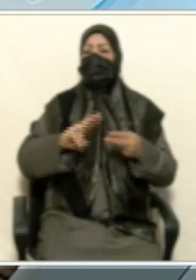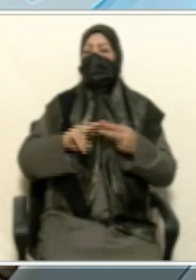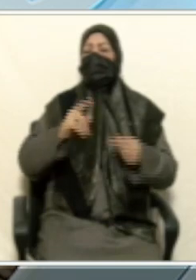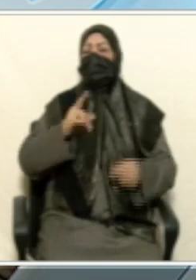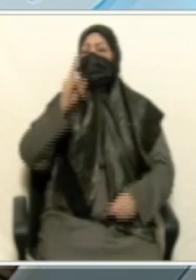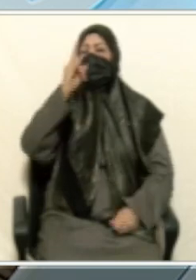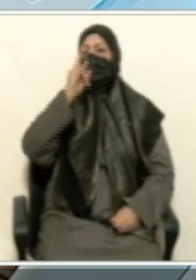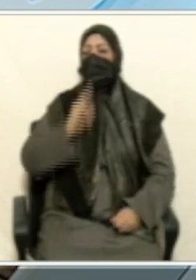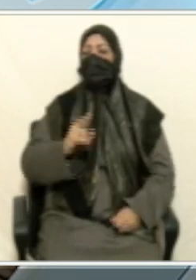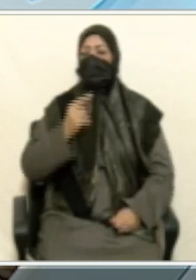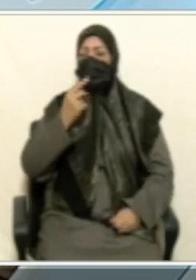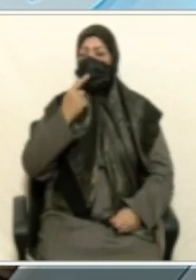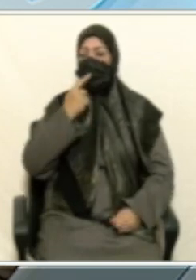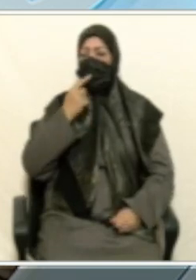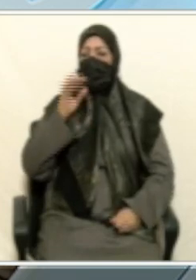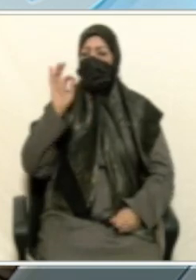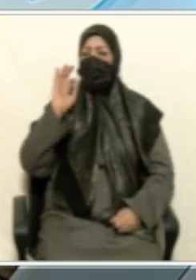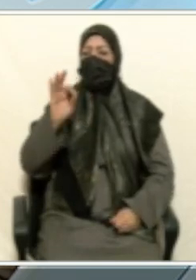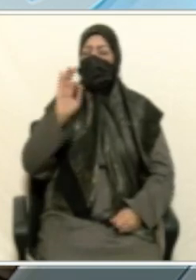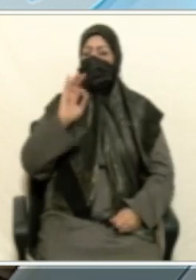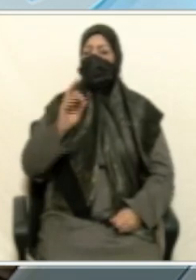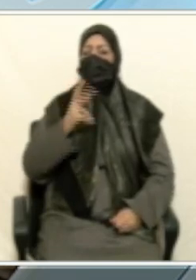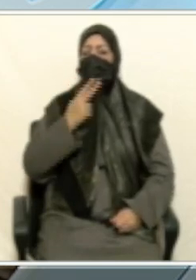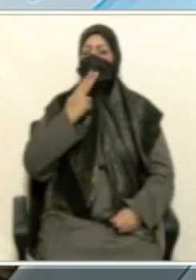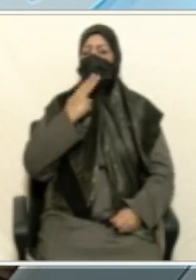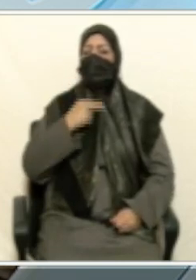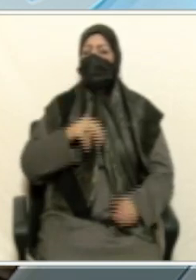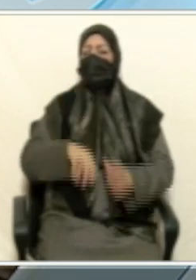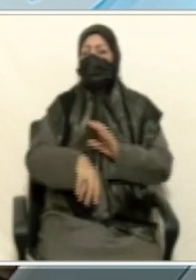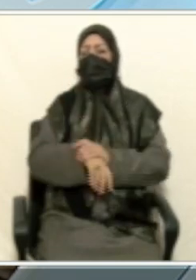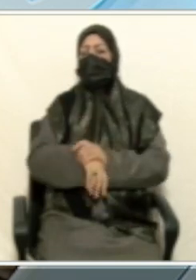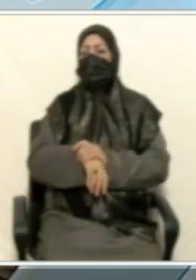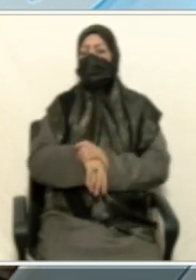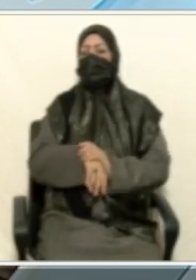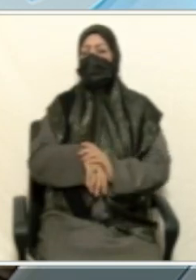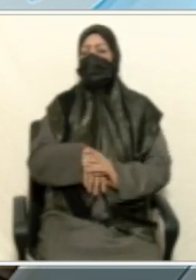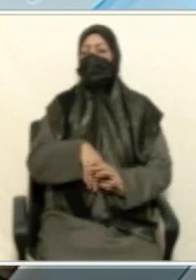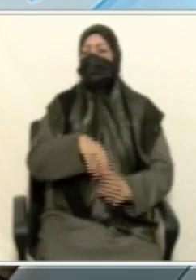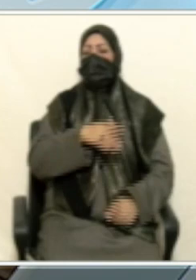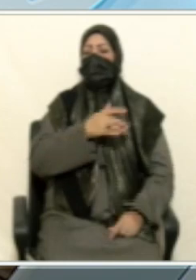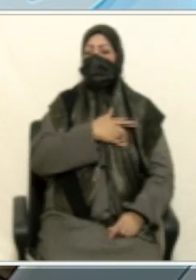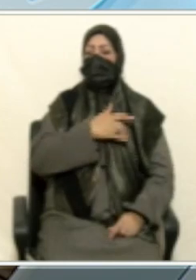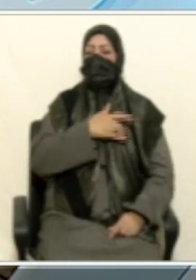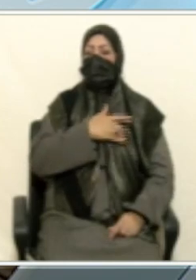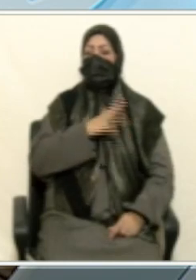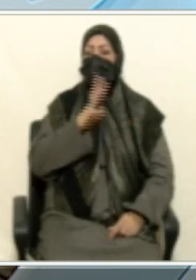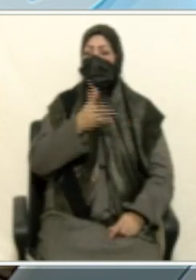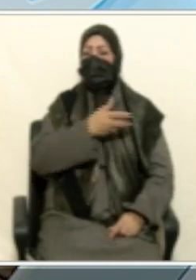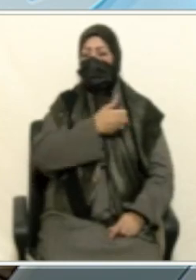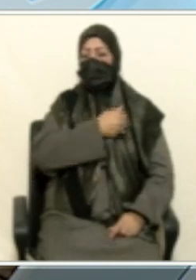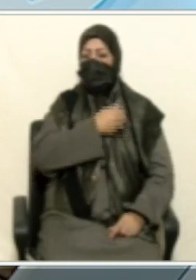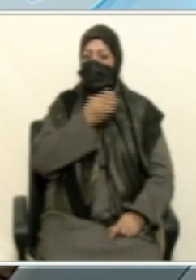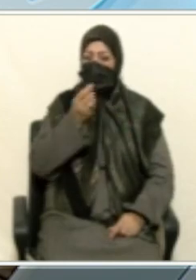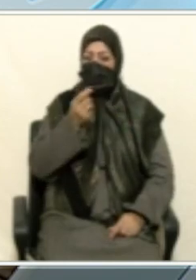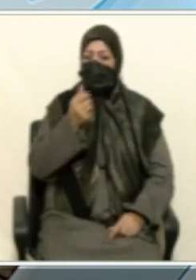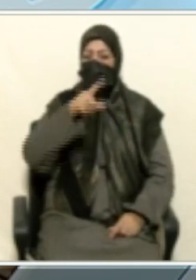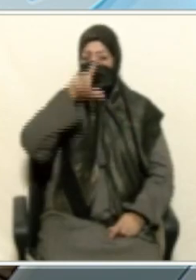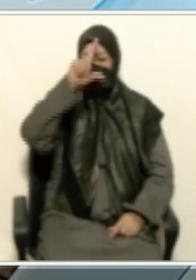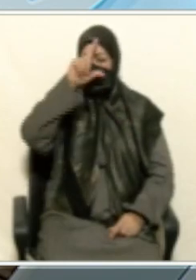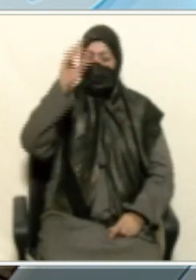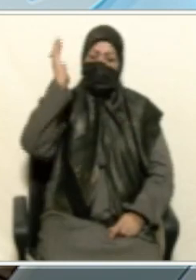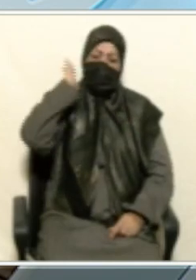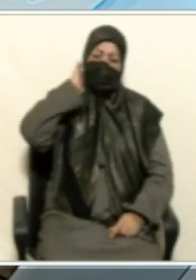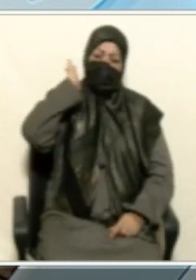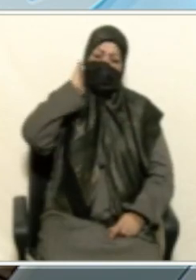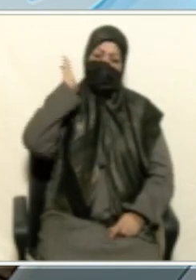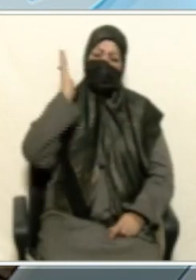ويده، المؤمن من أمنه الناس على أموالهم وأعراضهم، المهاجر من